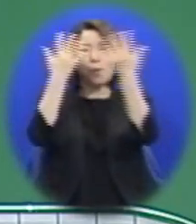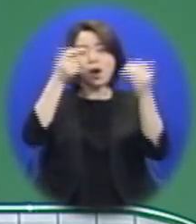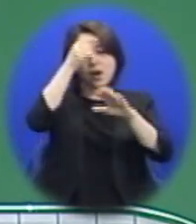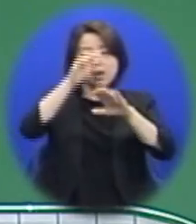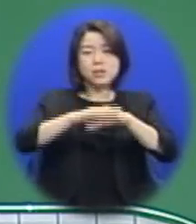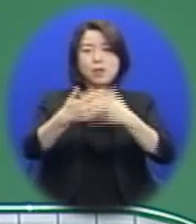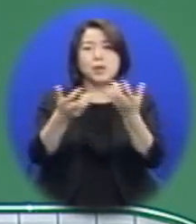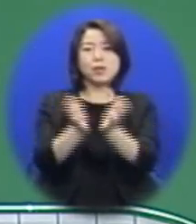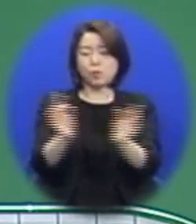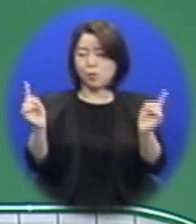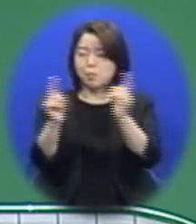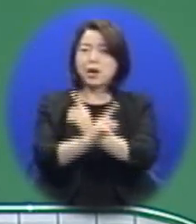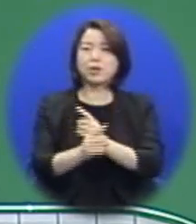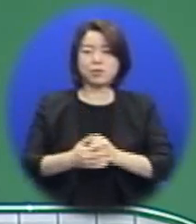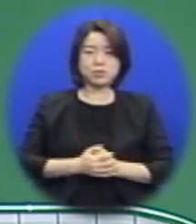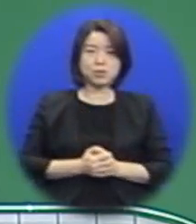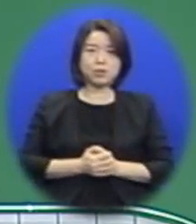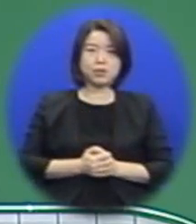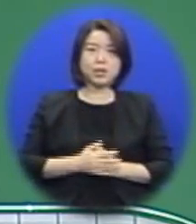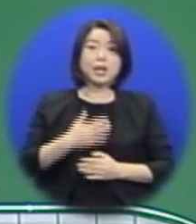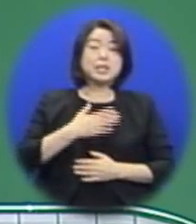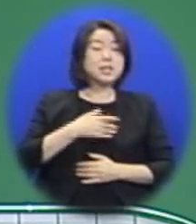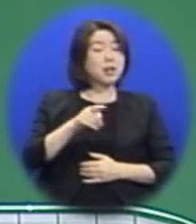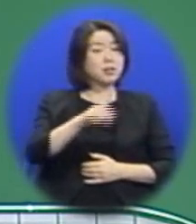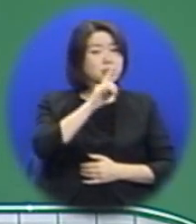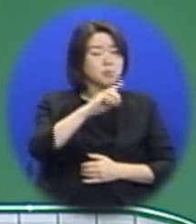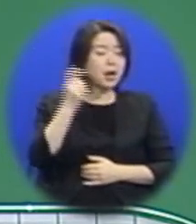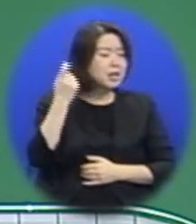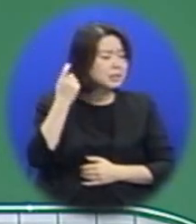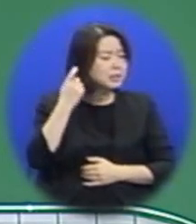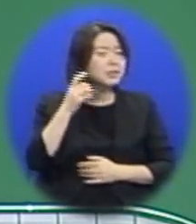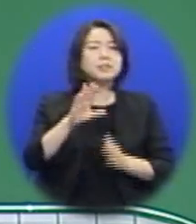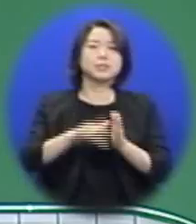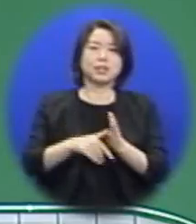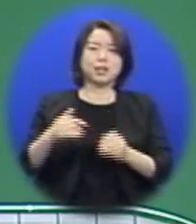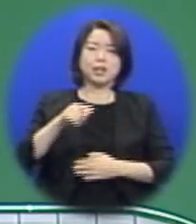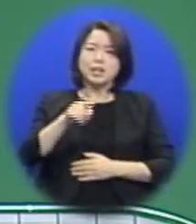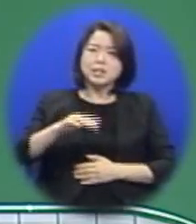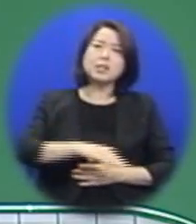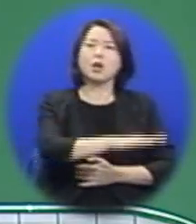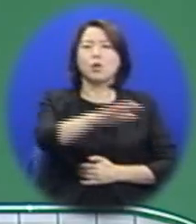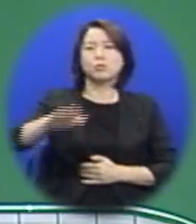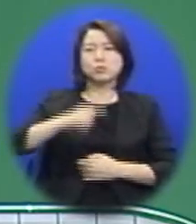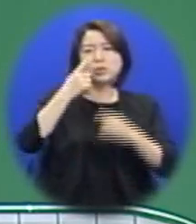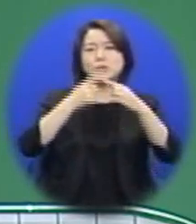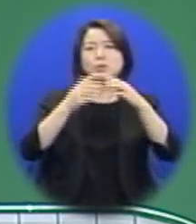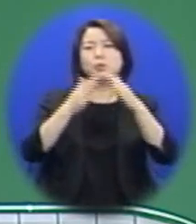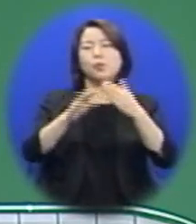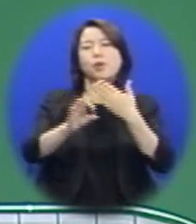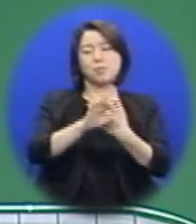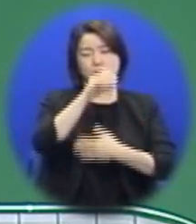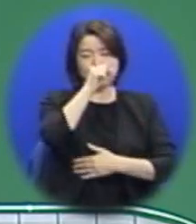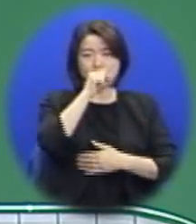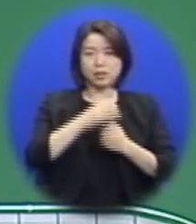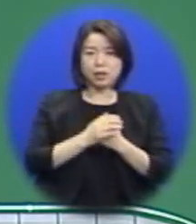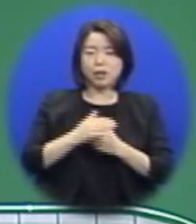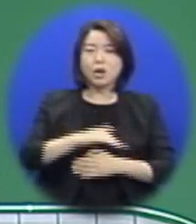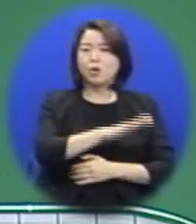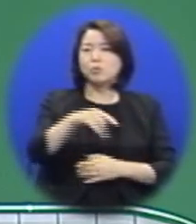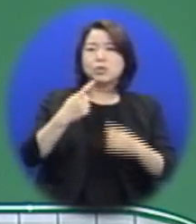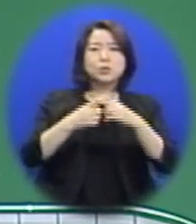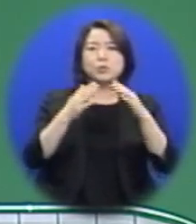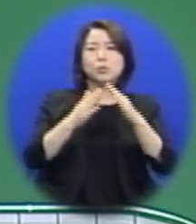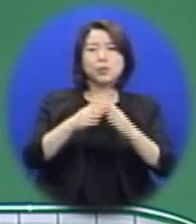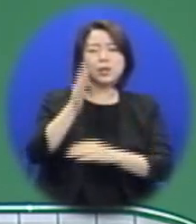있다니. 제가 그 이야기를 들으면서 이것이 우리 교회였으면 좋겠다고, 우리 교회